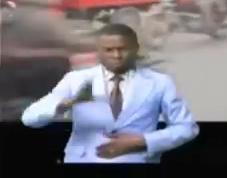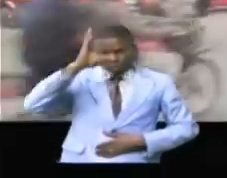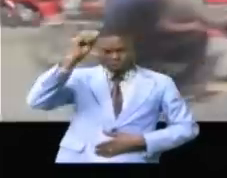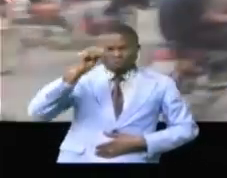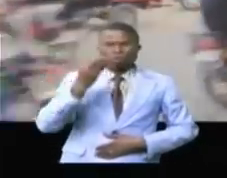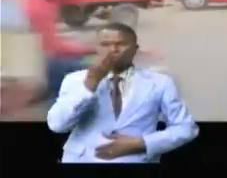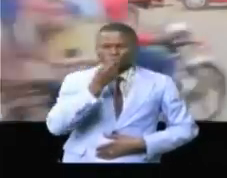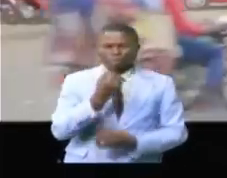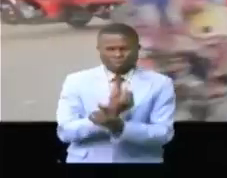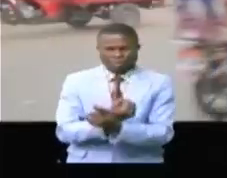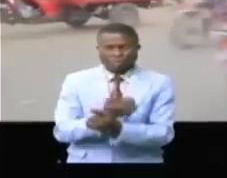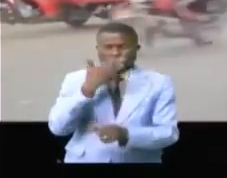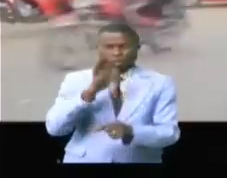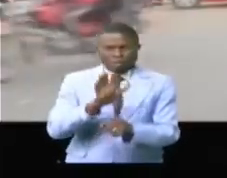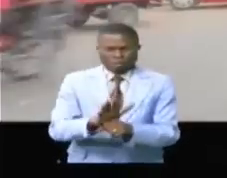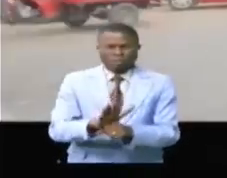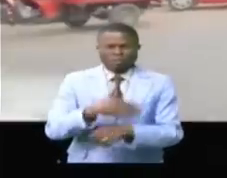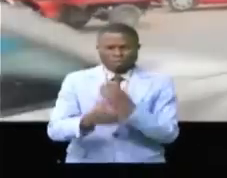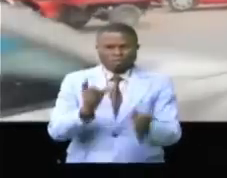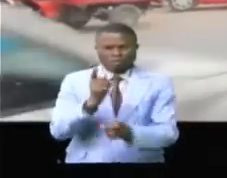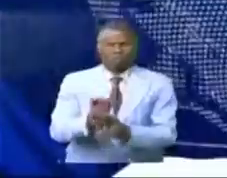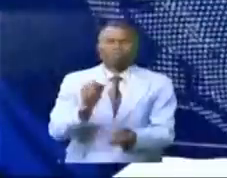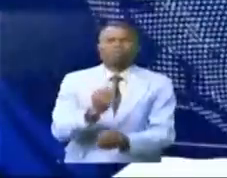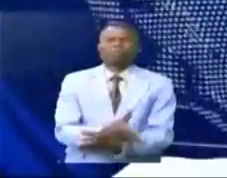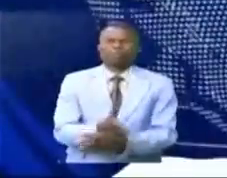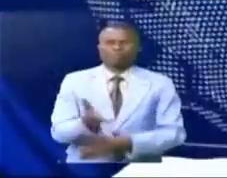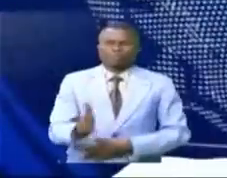parole. Quand il promet, il réalise.